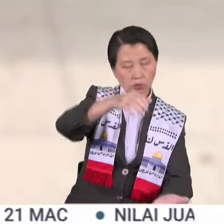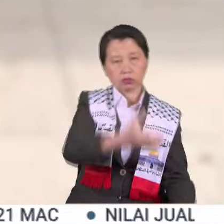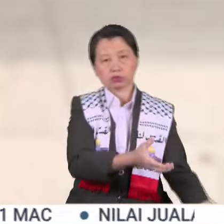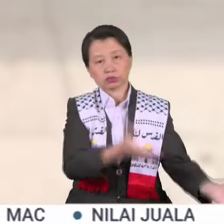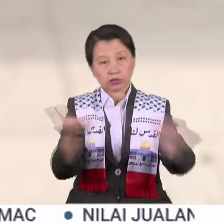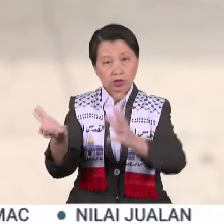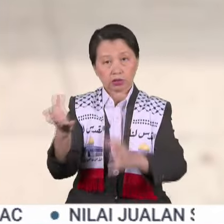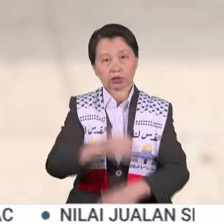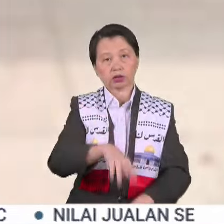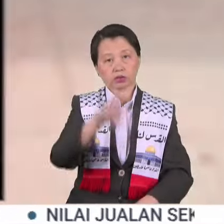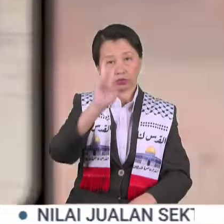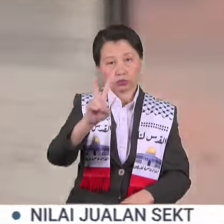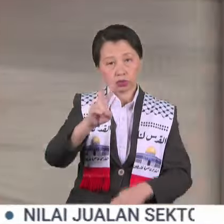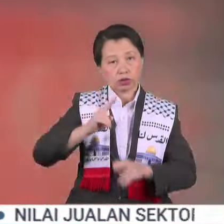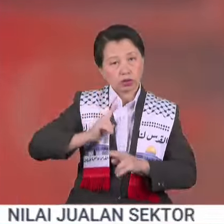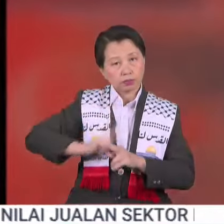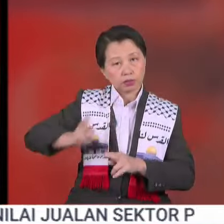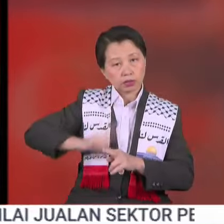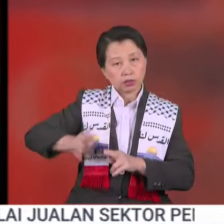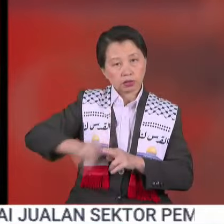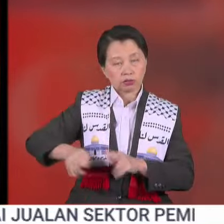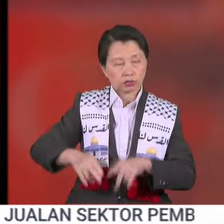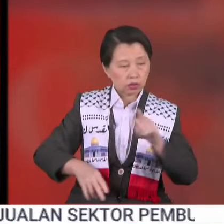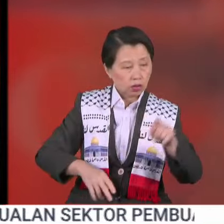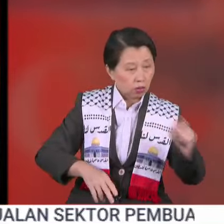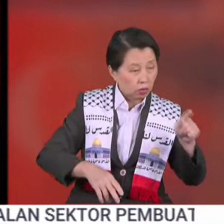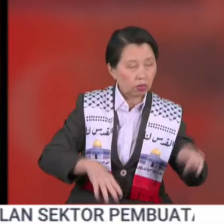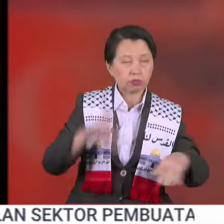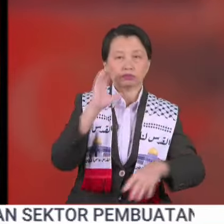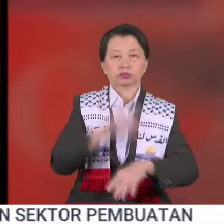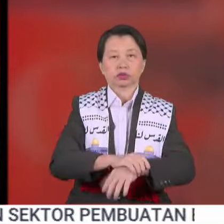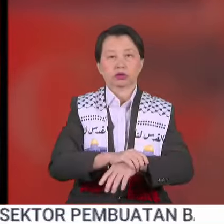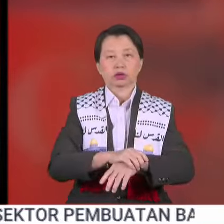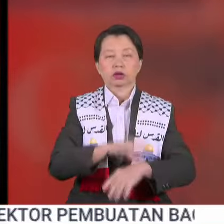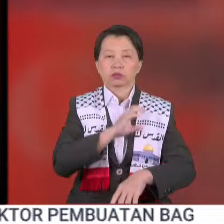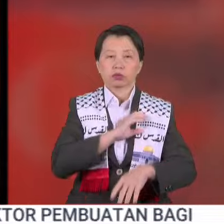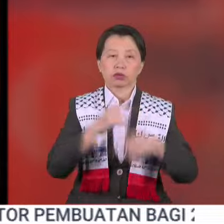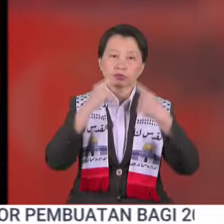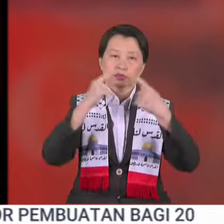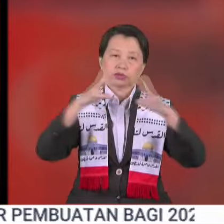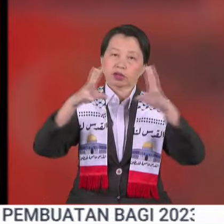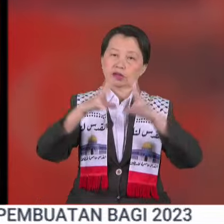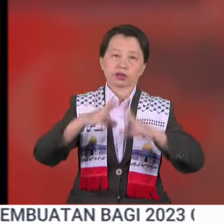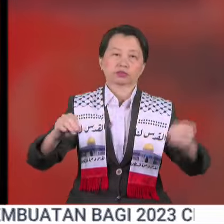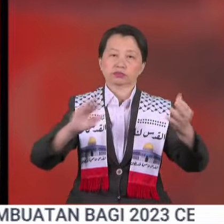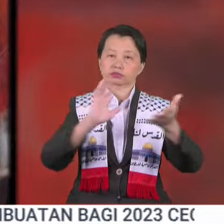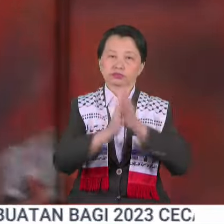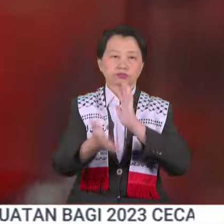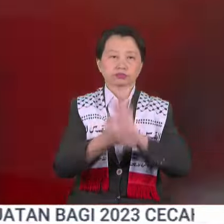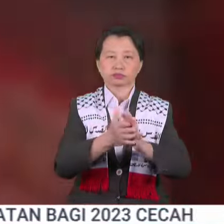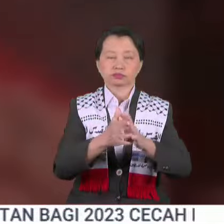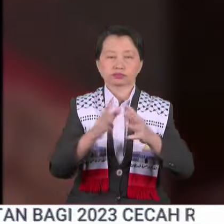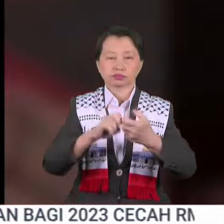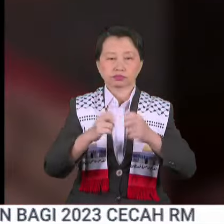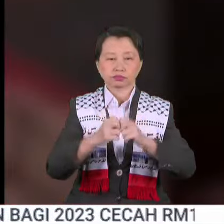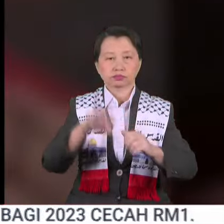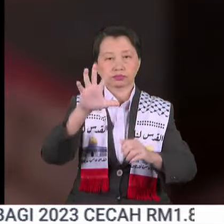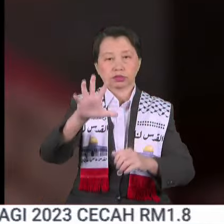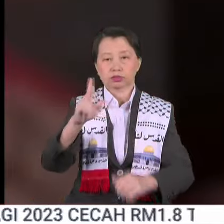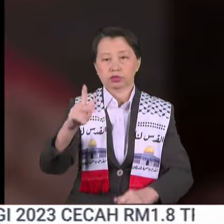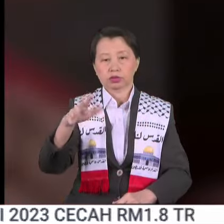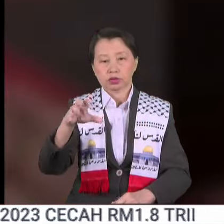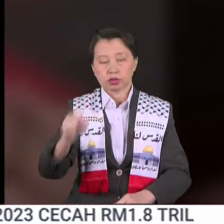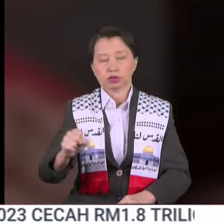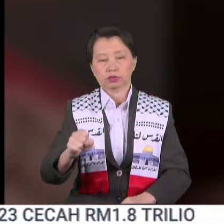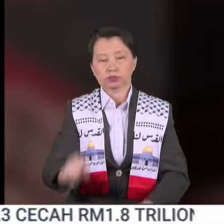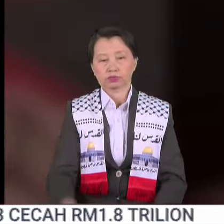pisau. Dengan tertangkapnya kesemua suspek, polis berjaya menyelesaikan 5 kes yang disiasat di bawah Seksyen 427